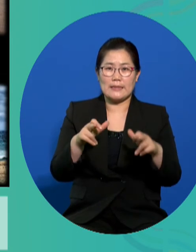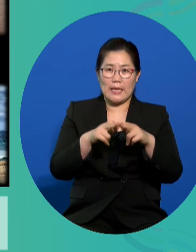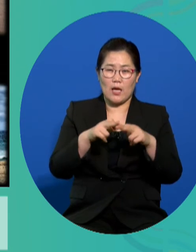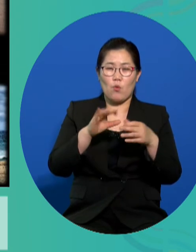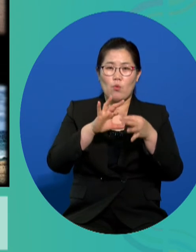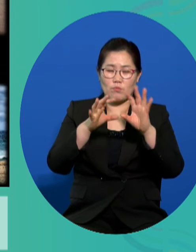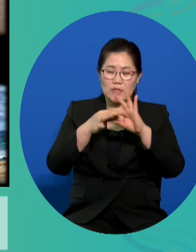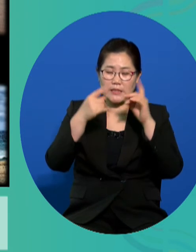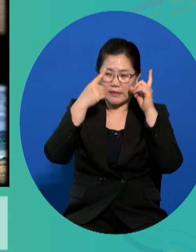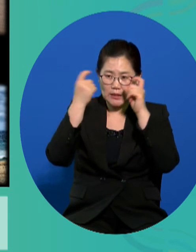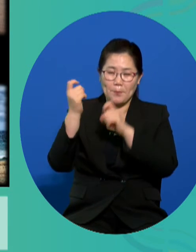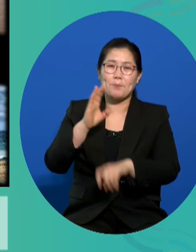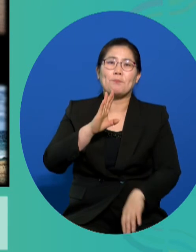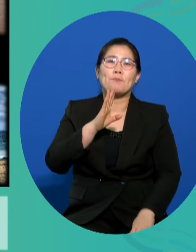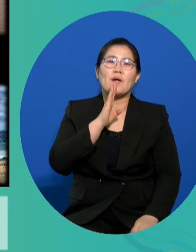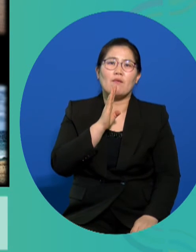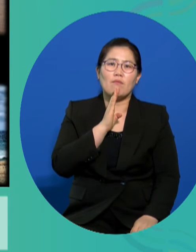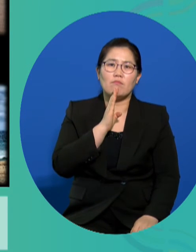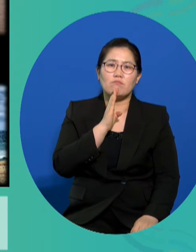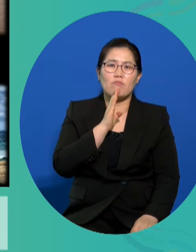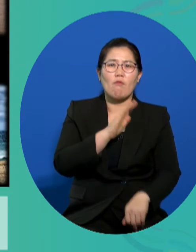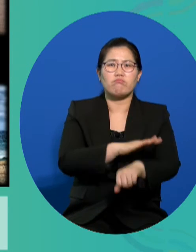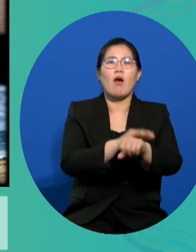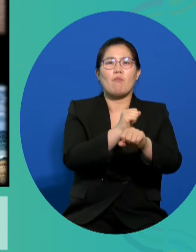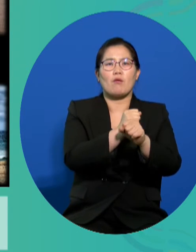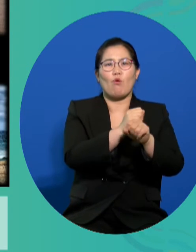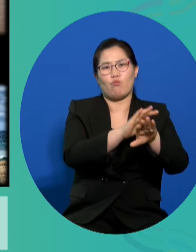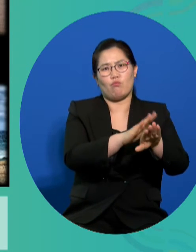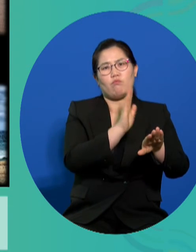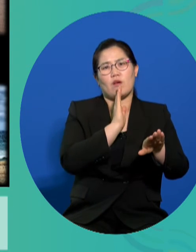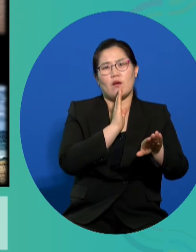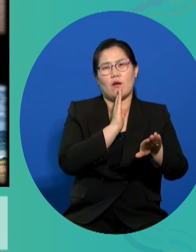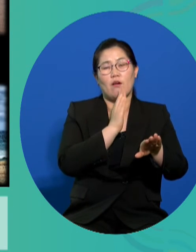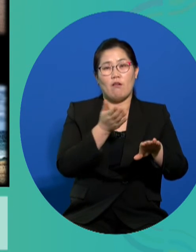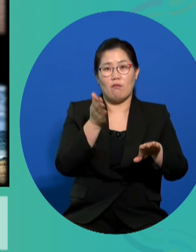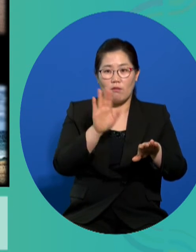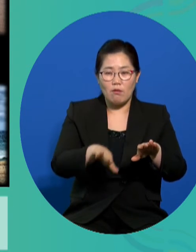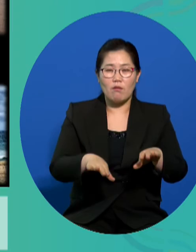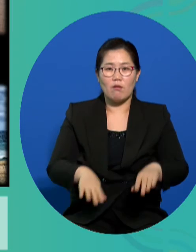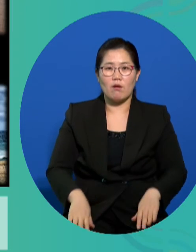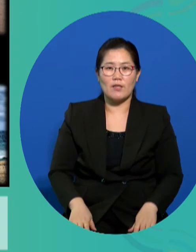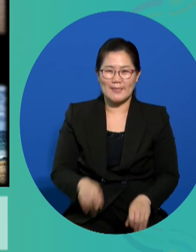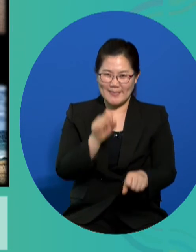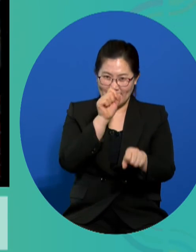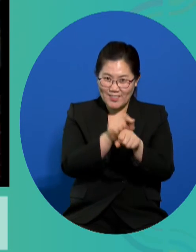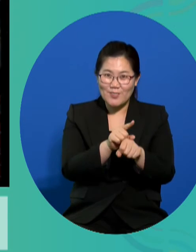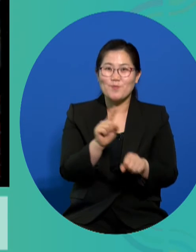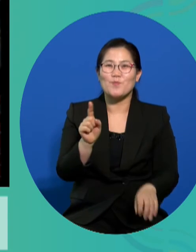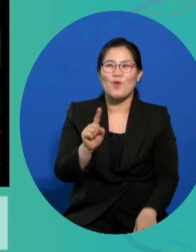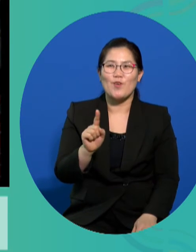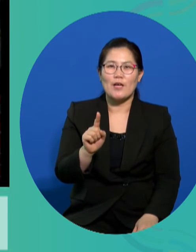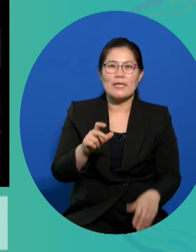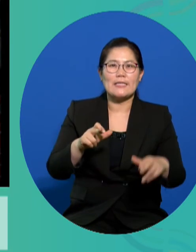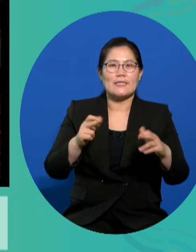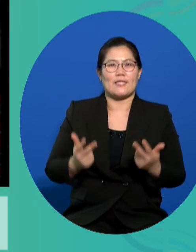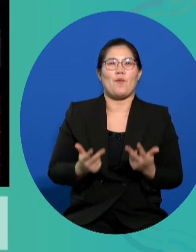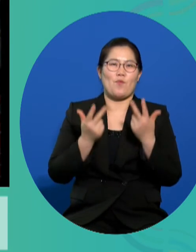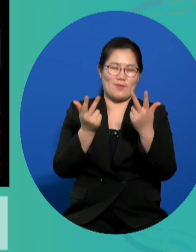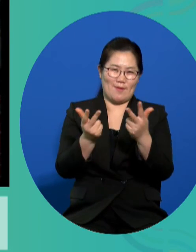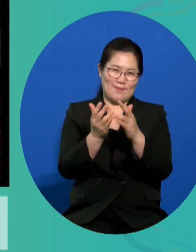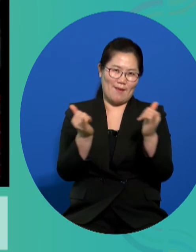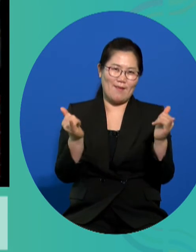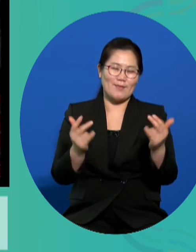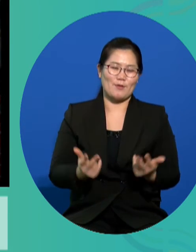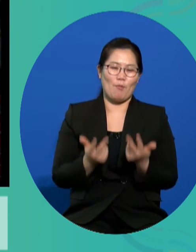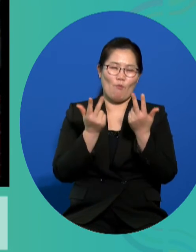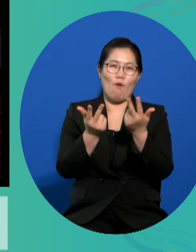나름 상당히 잘 해놨습니다만은 조금 이제 인상적으로 특징이 있는 게 자원봉사자에 대한 어떤